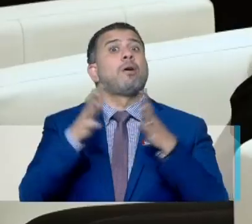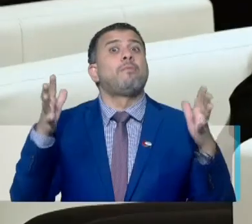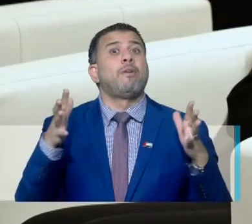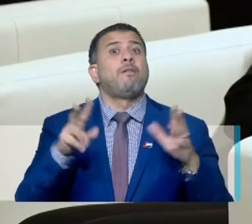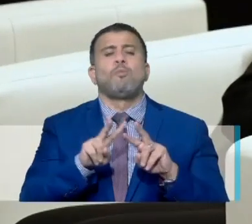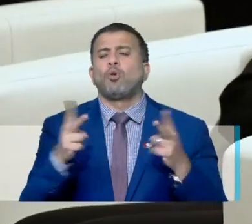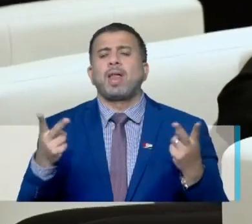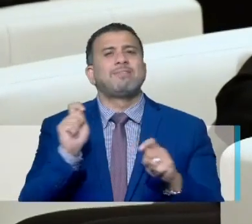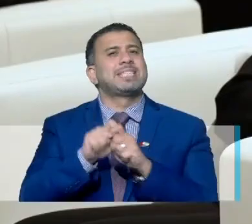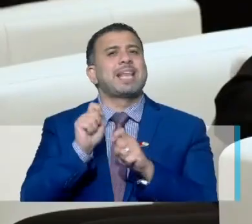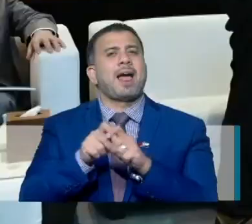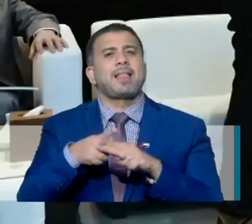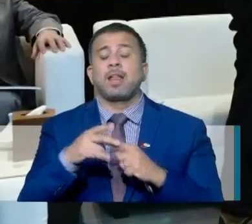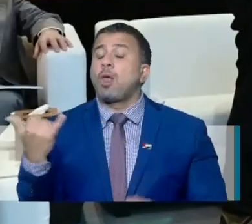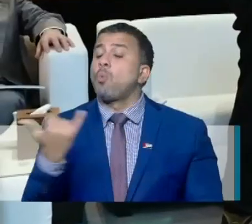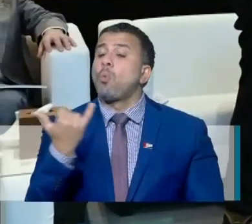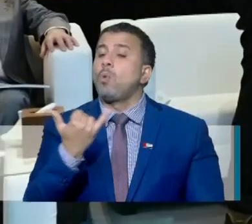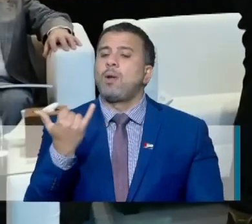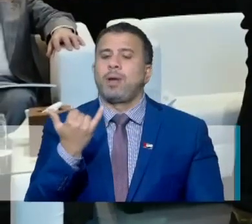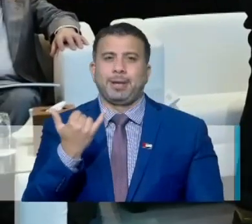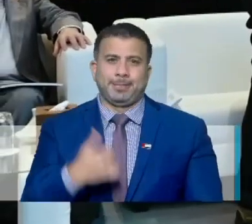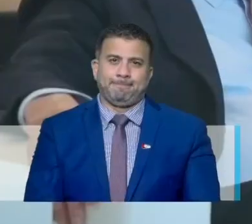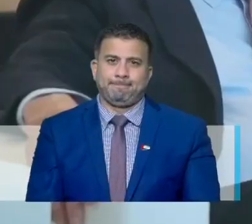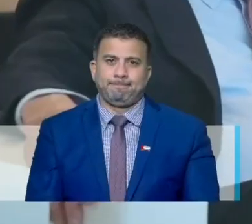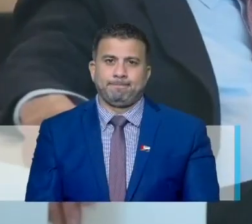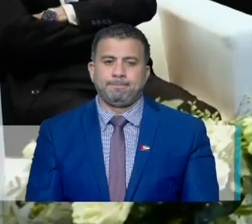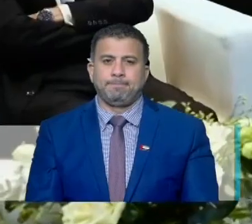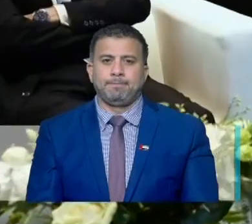ثوره في مختلف الصناعات الحيويه